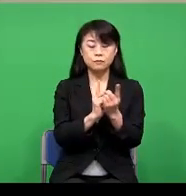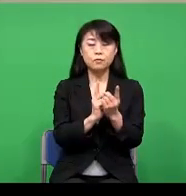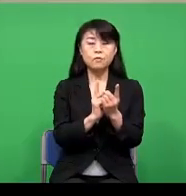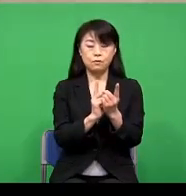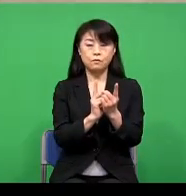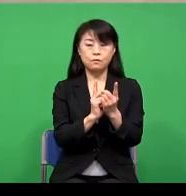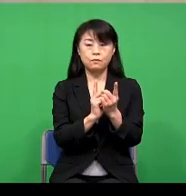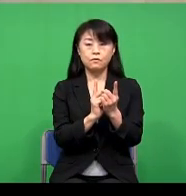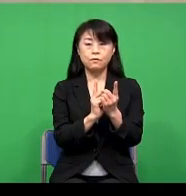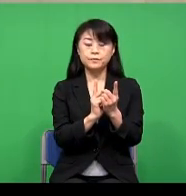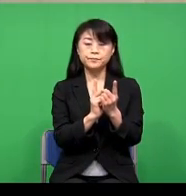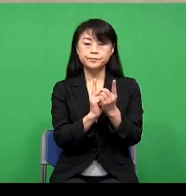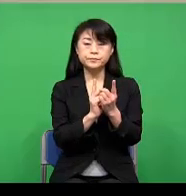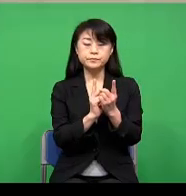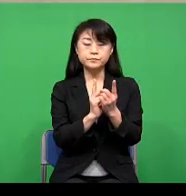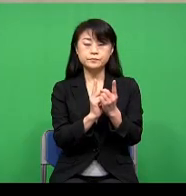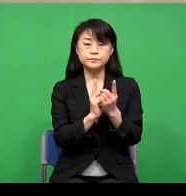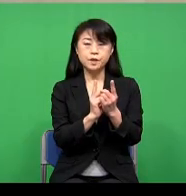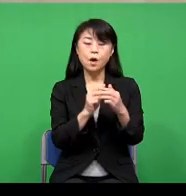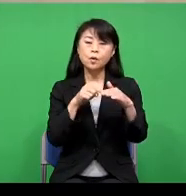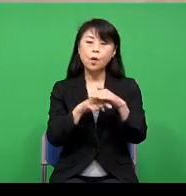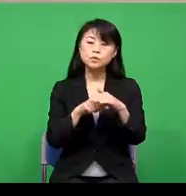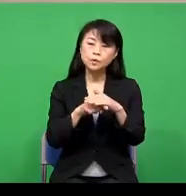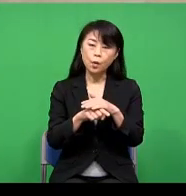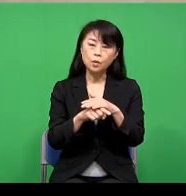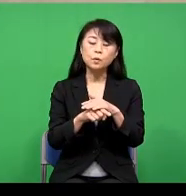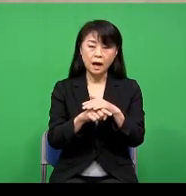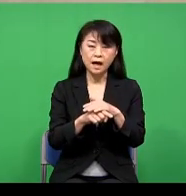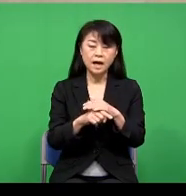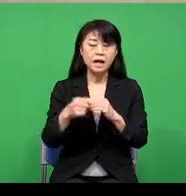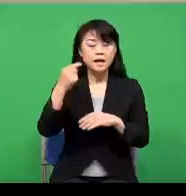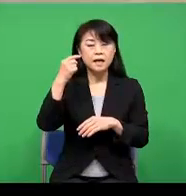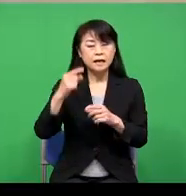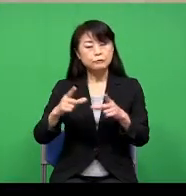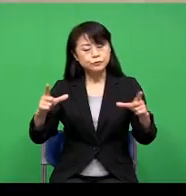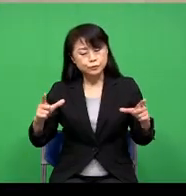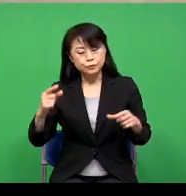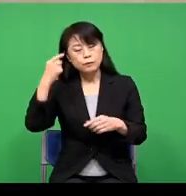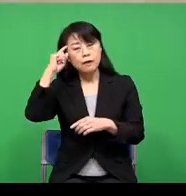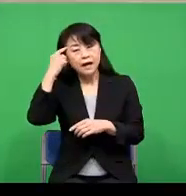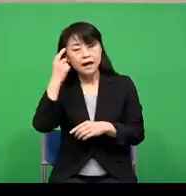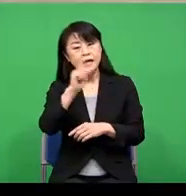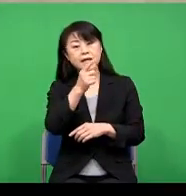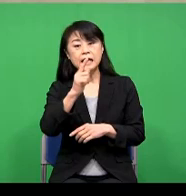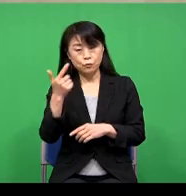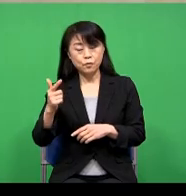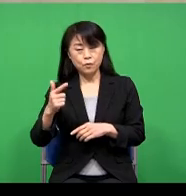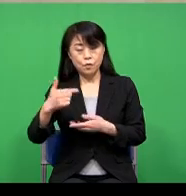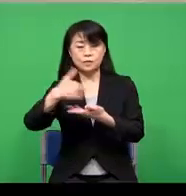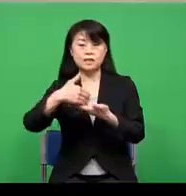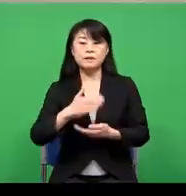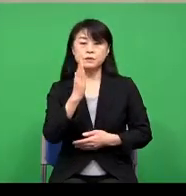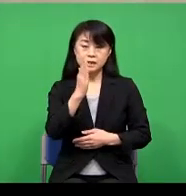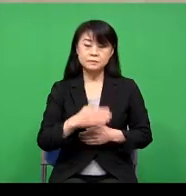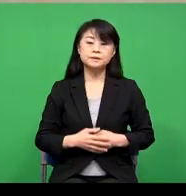これはさっきも触れましたけれども、融資枠今1480億円な